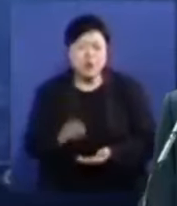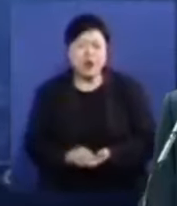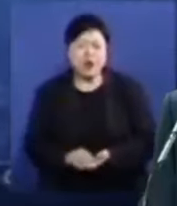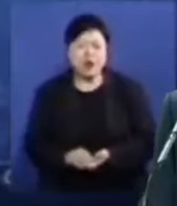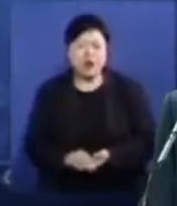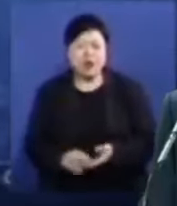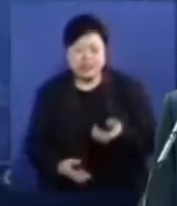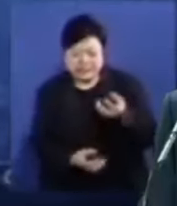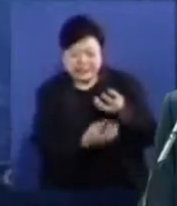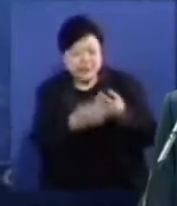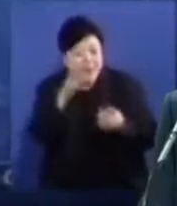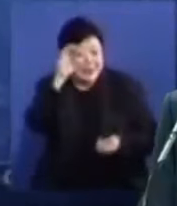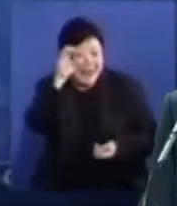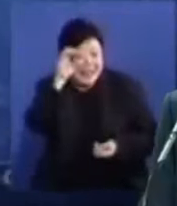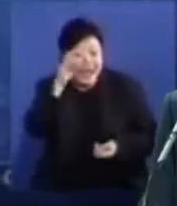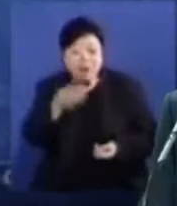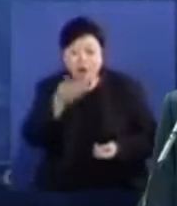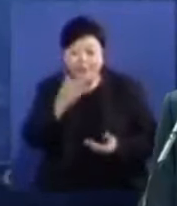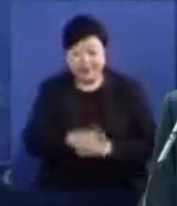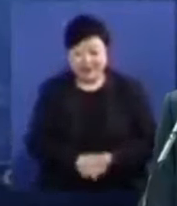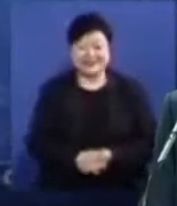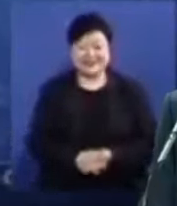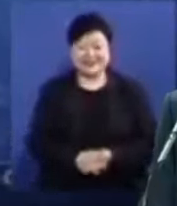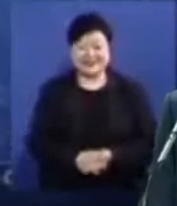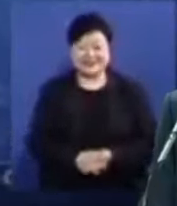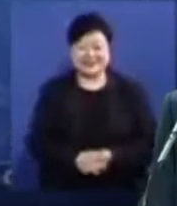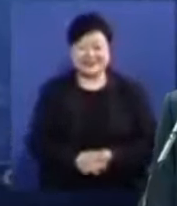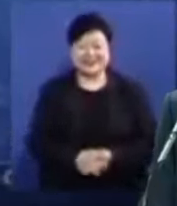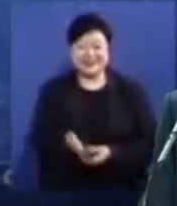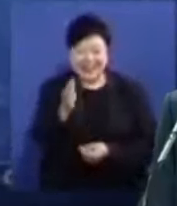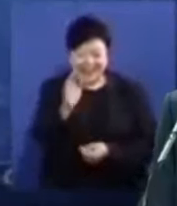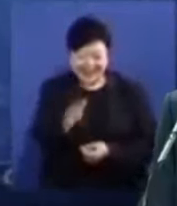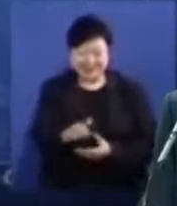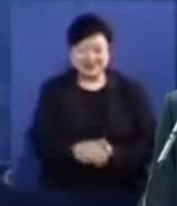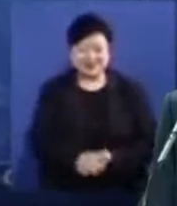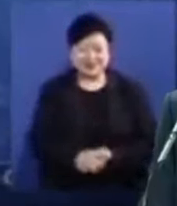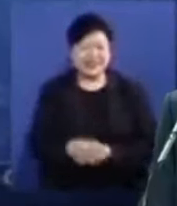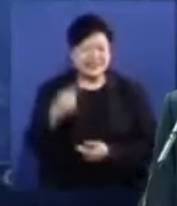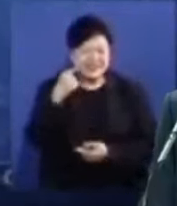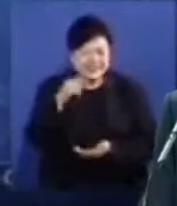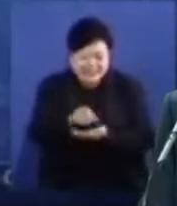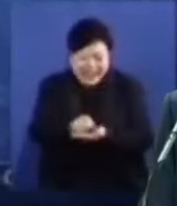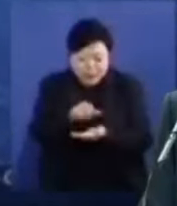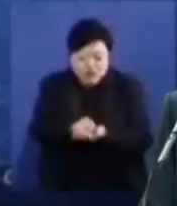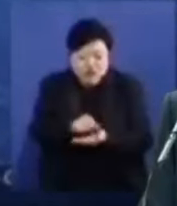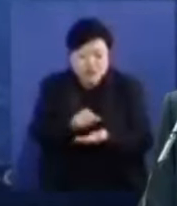달걀을 꼭 먹어야 되는 것입니다. 그런데 쓴 나물은